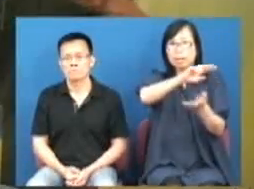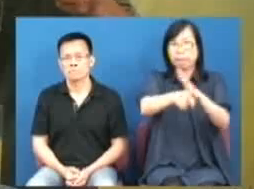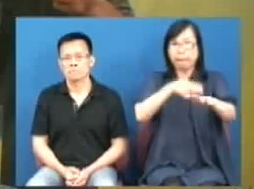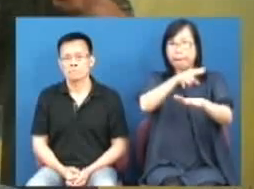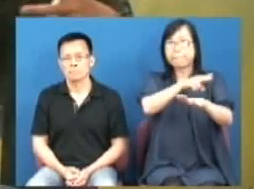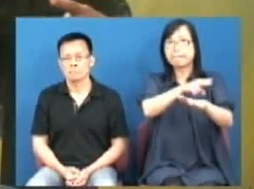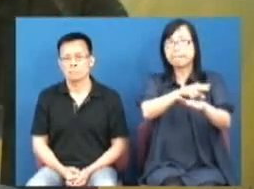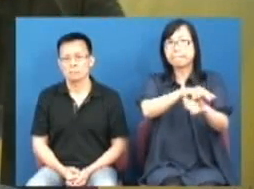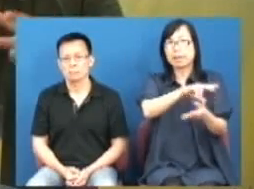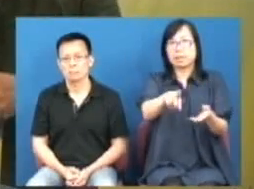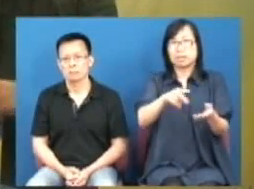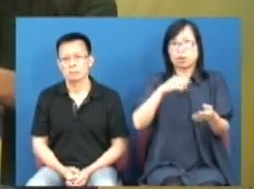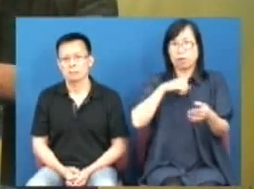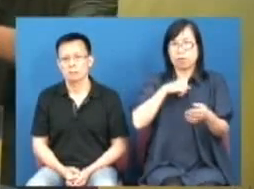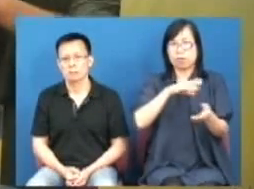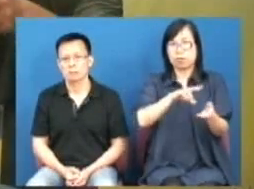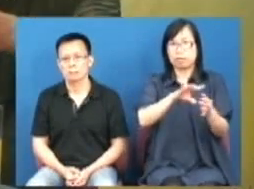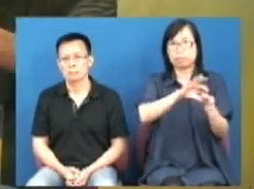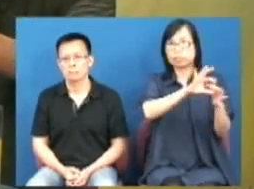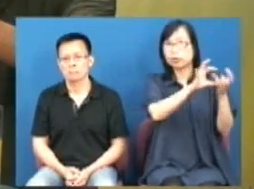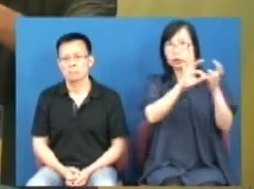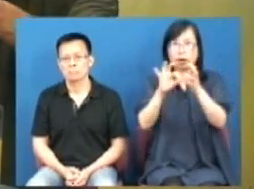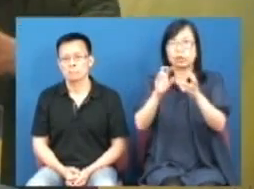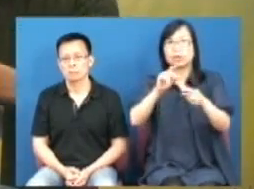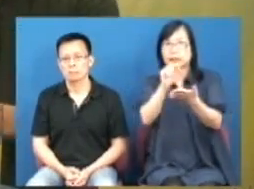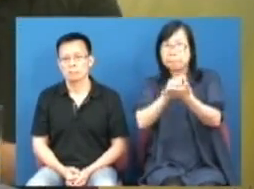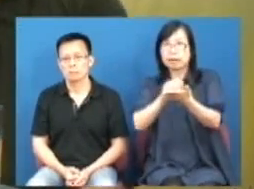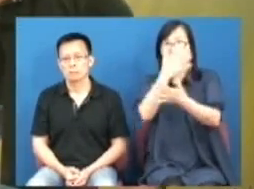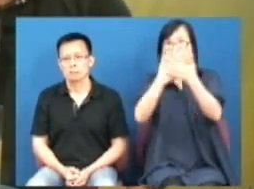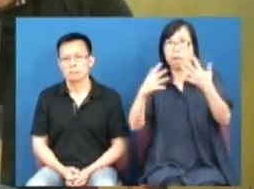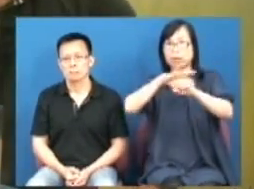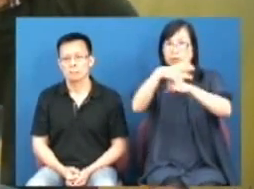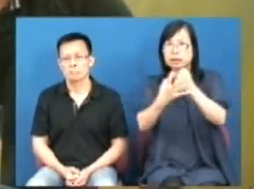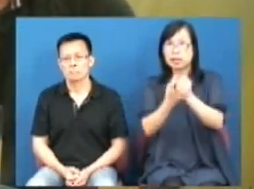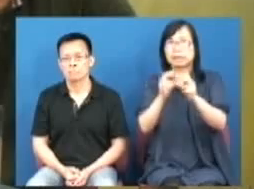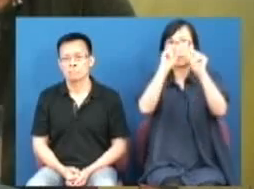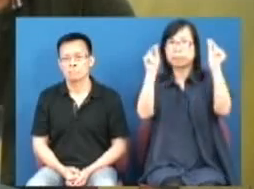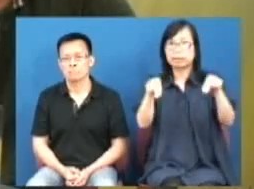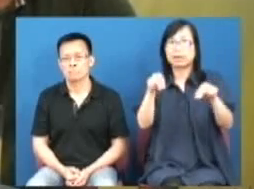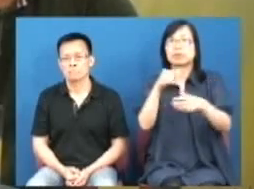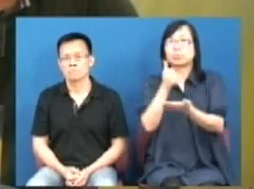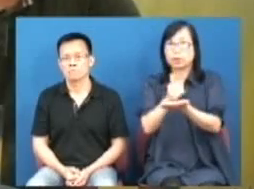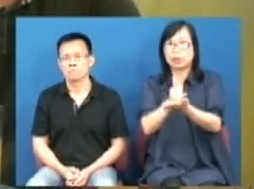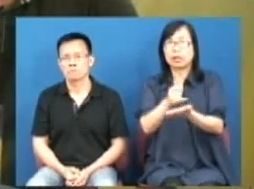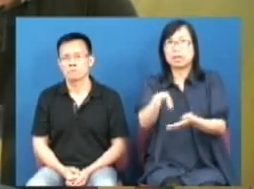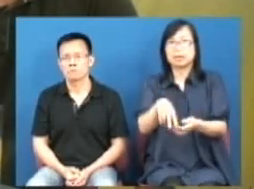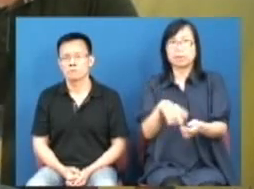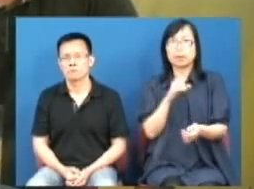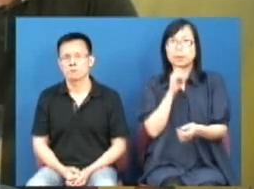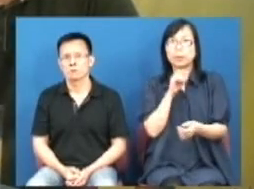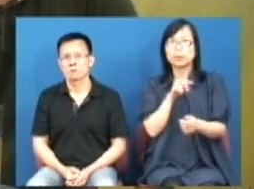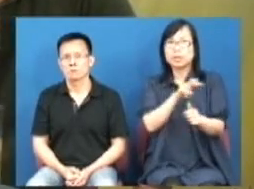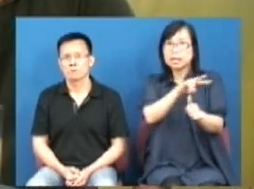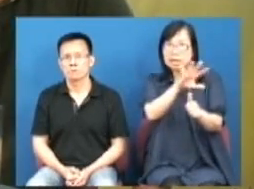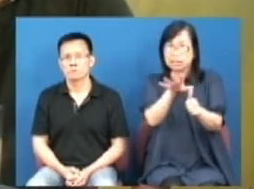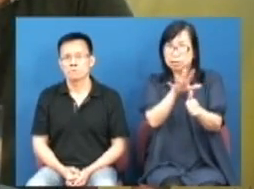個呢個咁嘅延伸到去一個嘅文字啊或者網絡嘅世界咧，那個問題咧就出喺呢度，直接咧係干預到普羅大